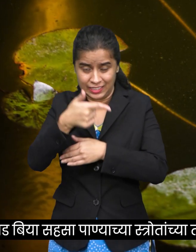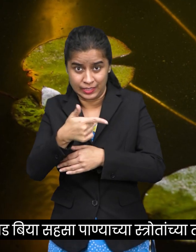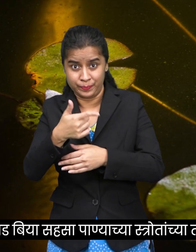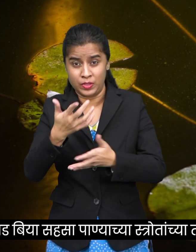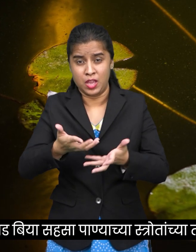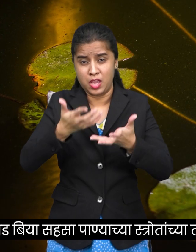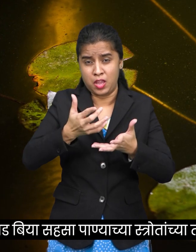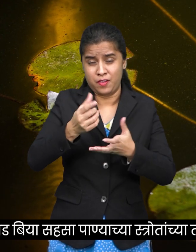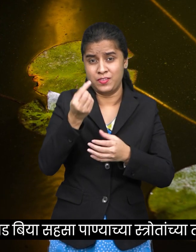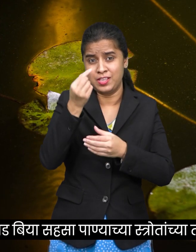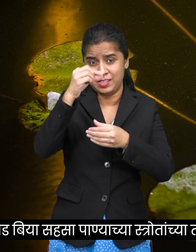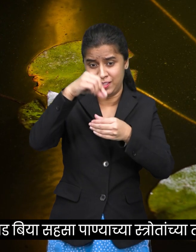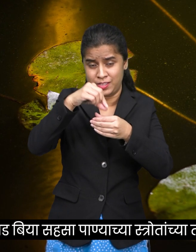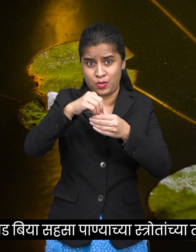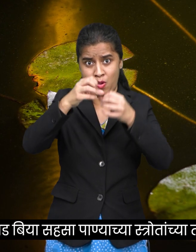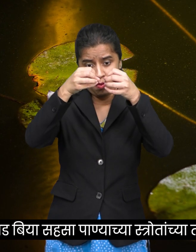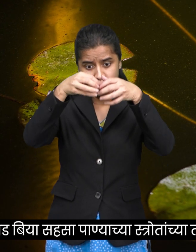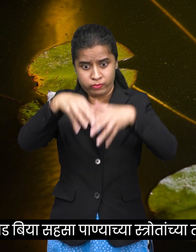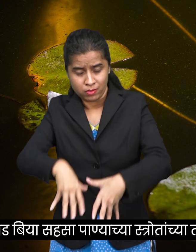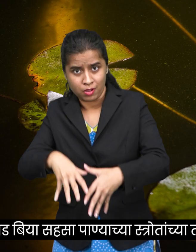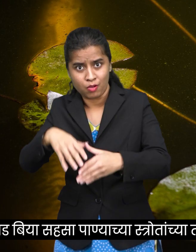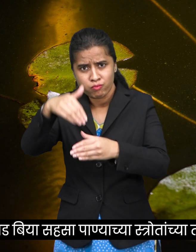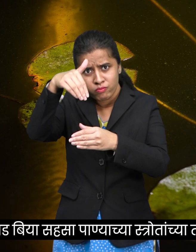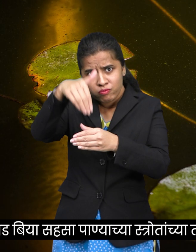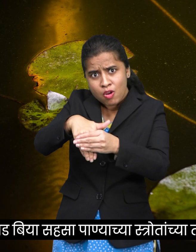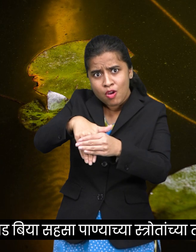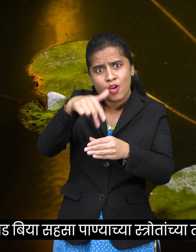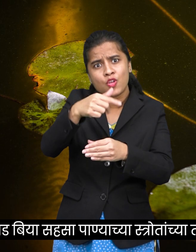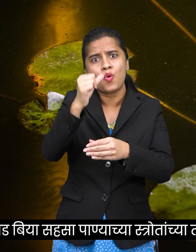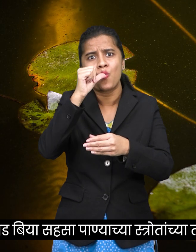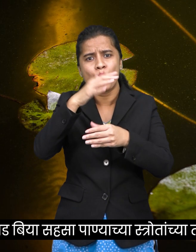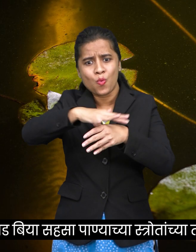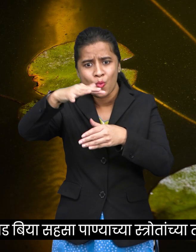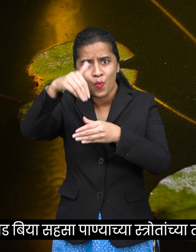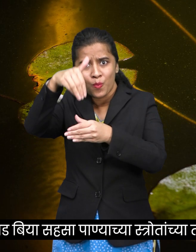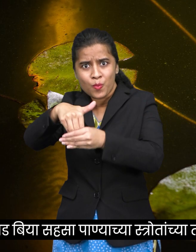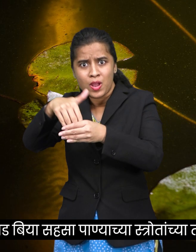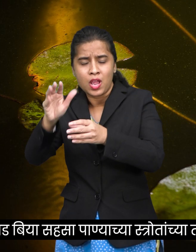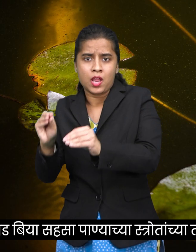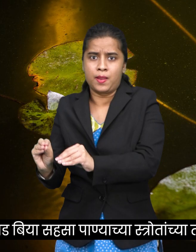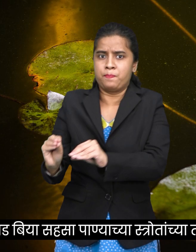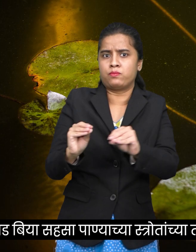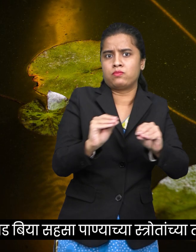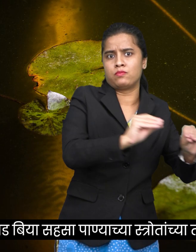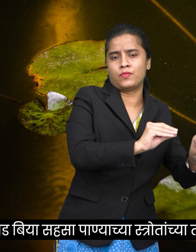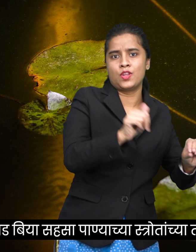जड बिया सहसा पाण्याच्या स्रोतांच्या तळाशी पडतात आणि पाण्याच्या प्रवाहाने वाहून जातात.